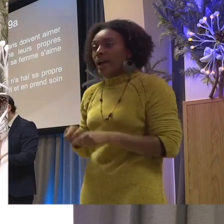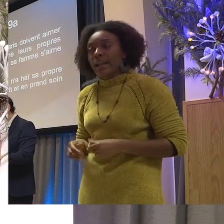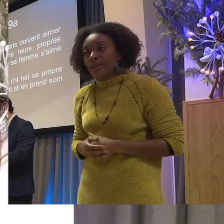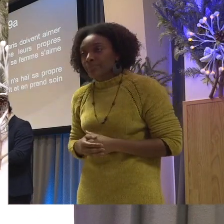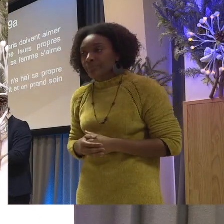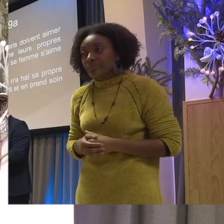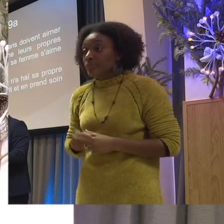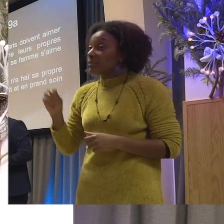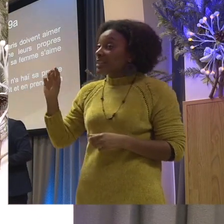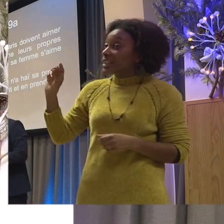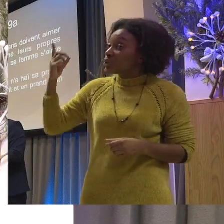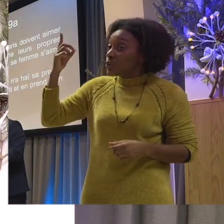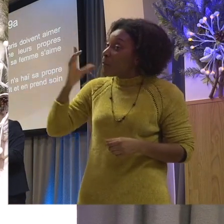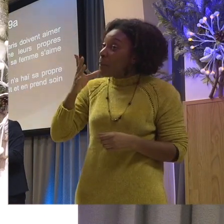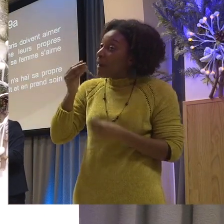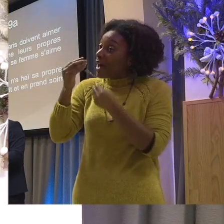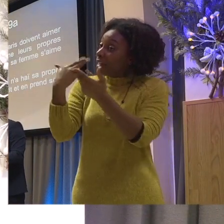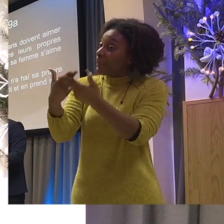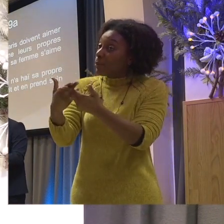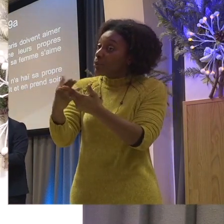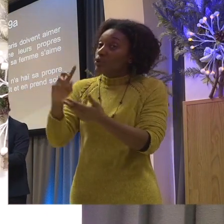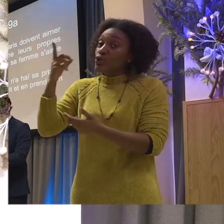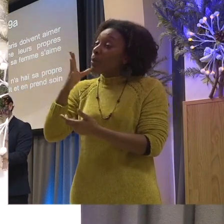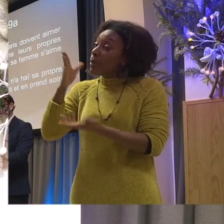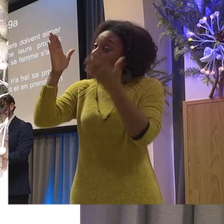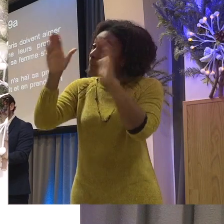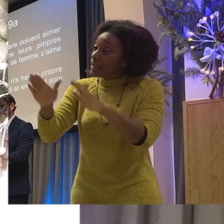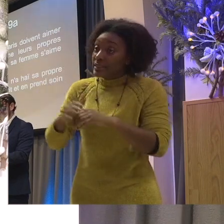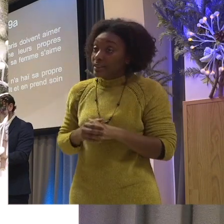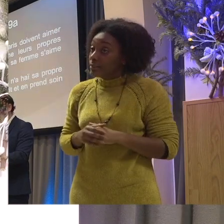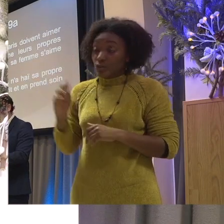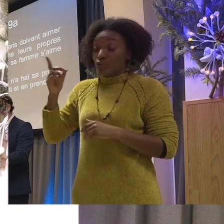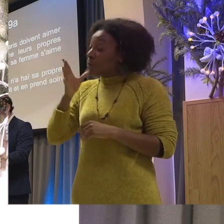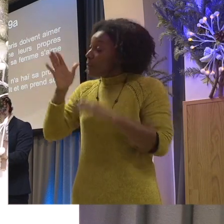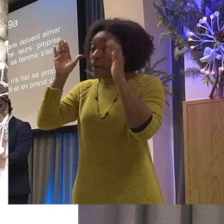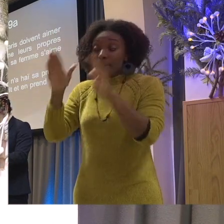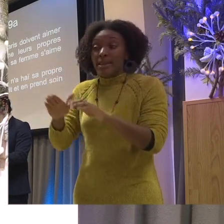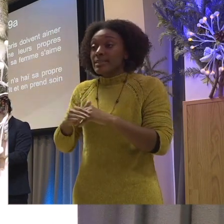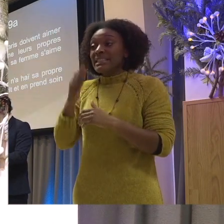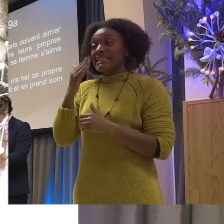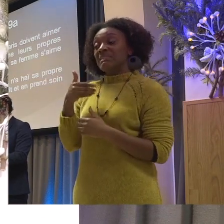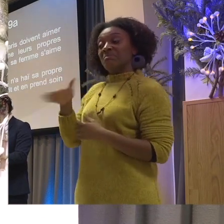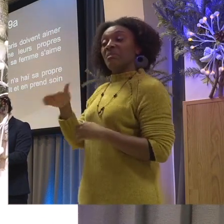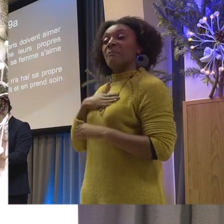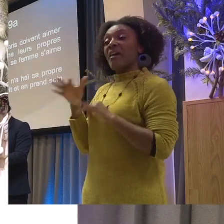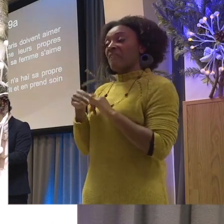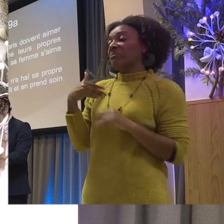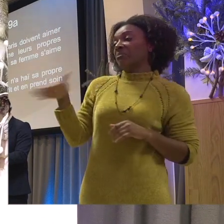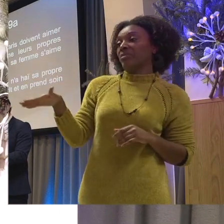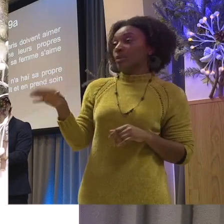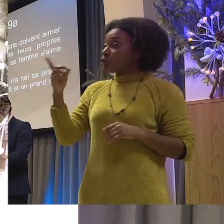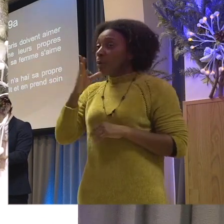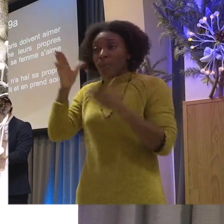Et le Seigneur ne peut donner sa faveur à quelqu'un qui méprise sa grâce. Que fais-tu de la grâce que Dieu t'a donnée, mon frère?